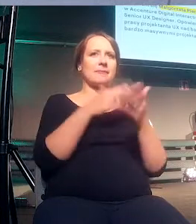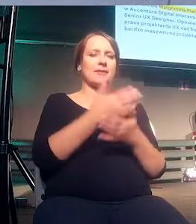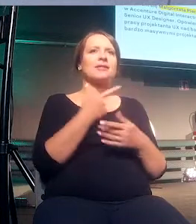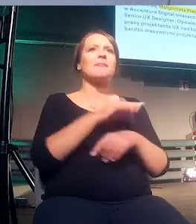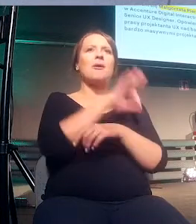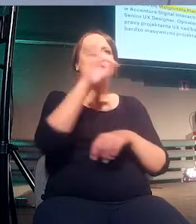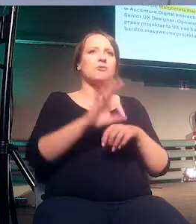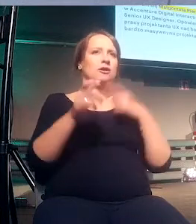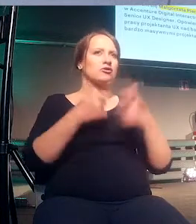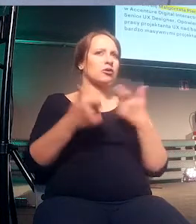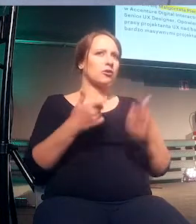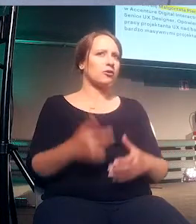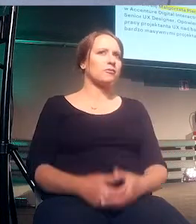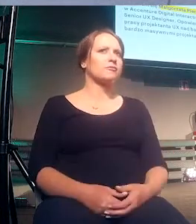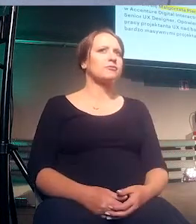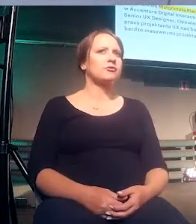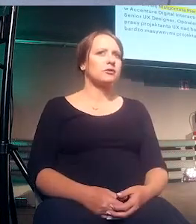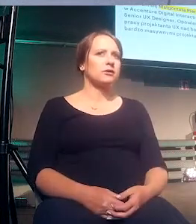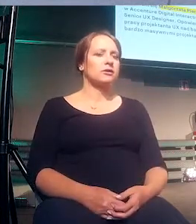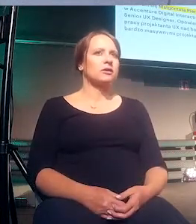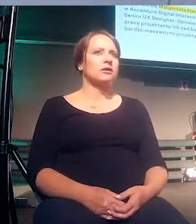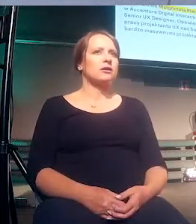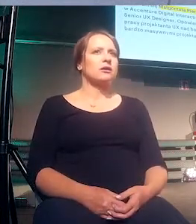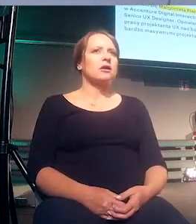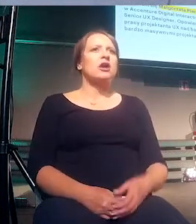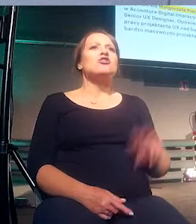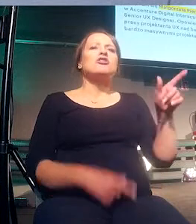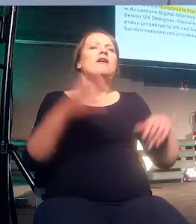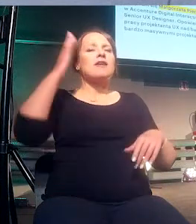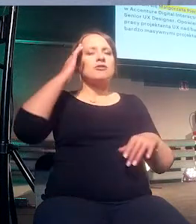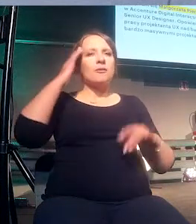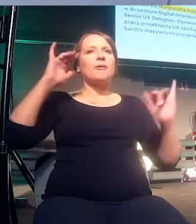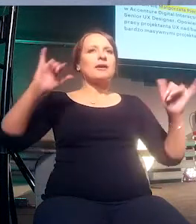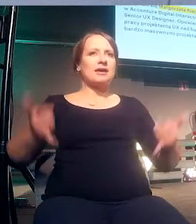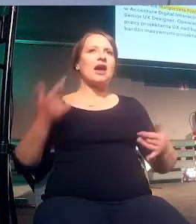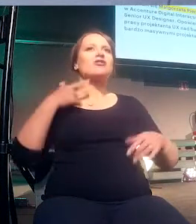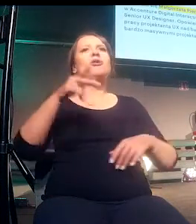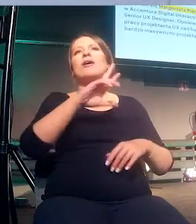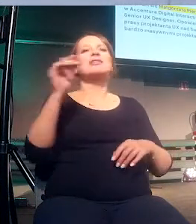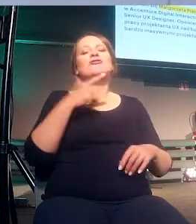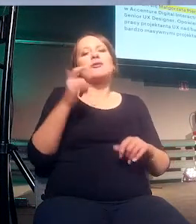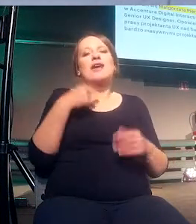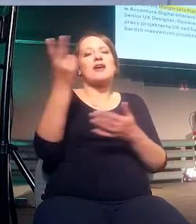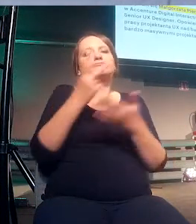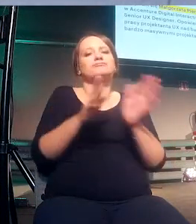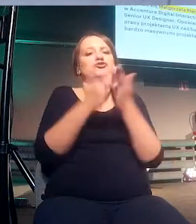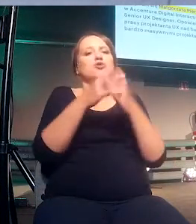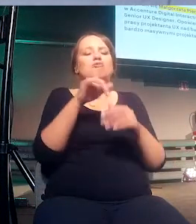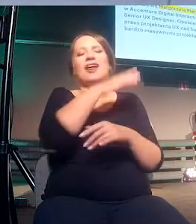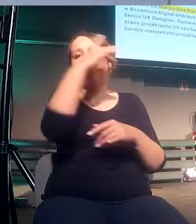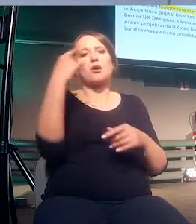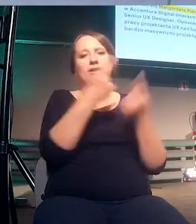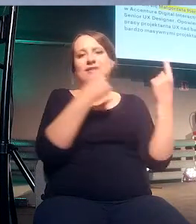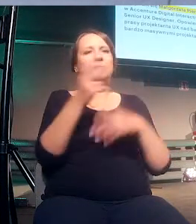robienie projektów UX na masową skalę to nie jest coś, czego ja się nauczyłam z książek albo wiem z teorii. To jest